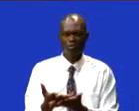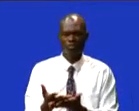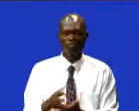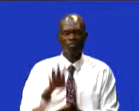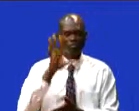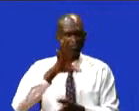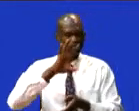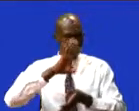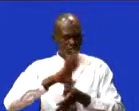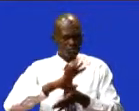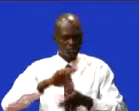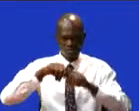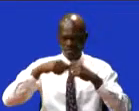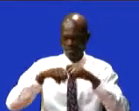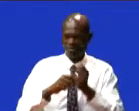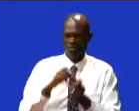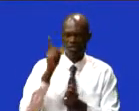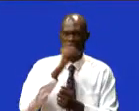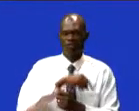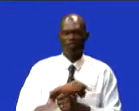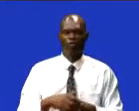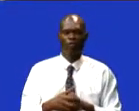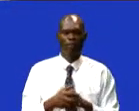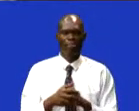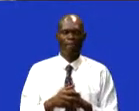5 churches brought down.